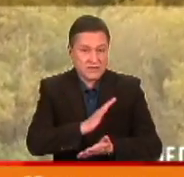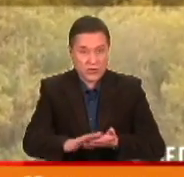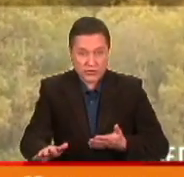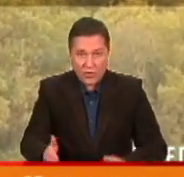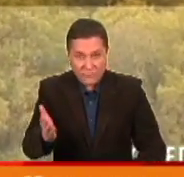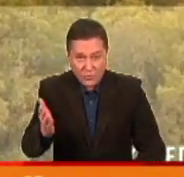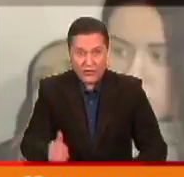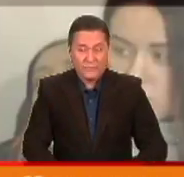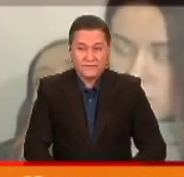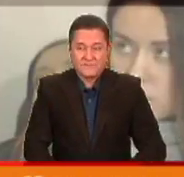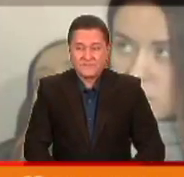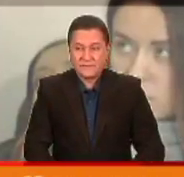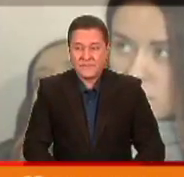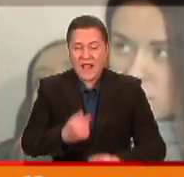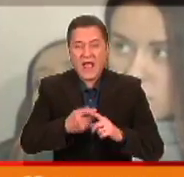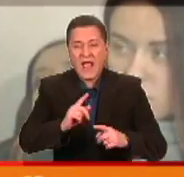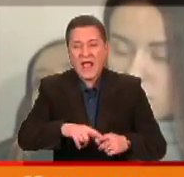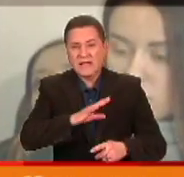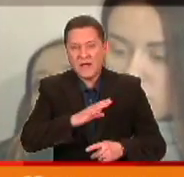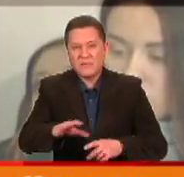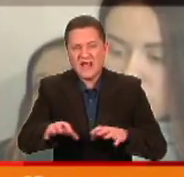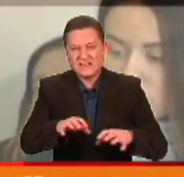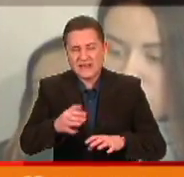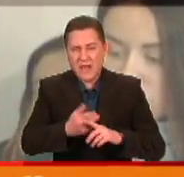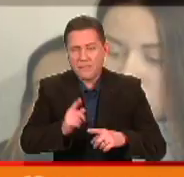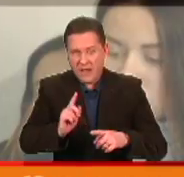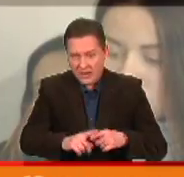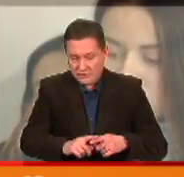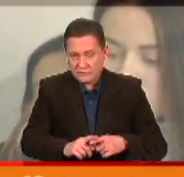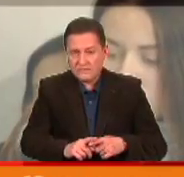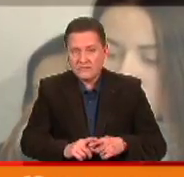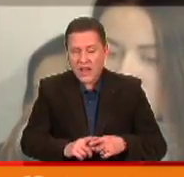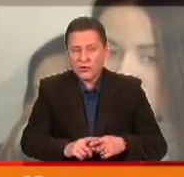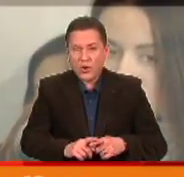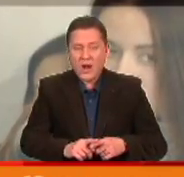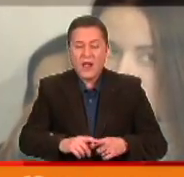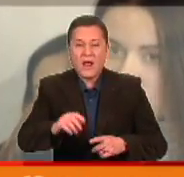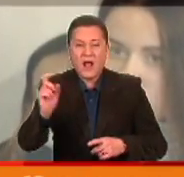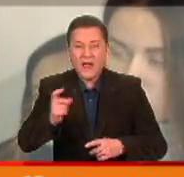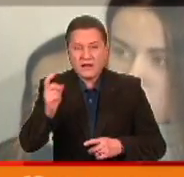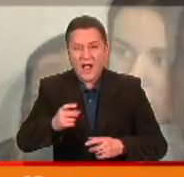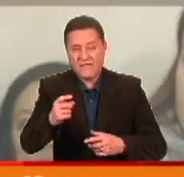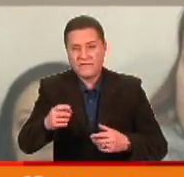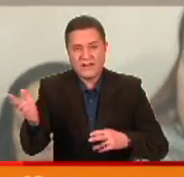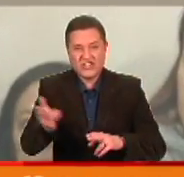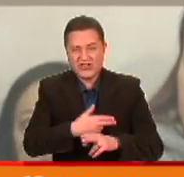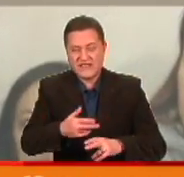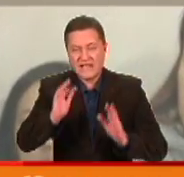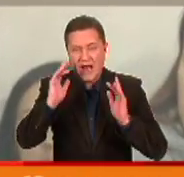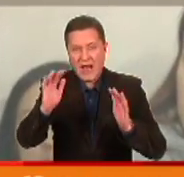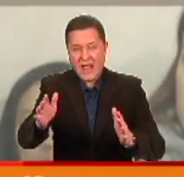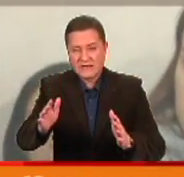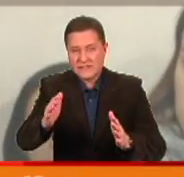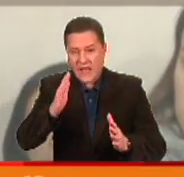безкоштовно. Це була схема, по суті, із-за якої Харків лишився лісопарка. Чому із цієї